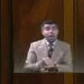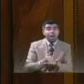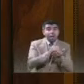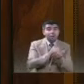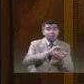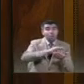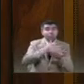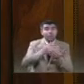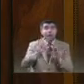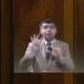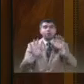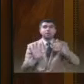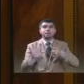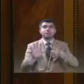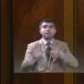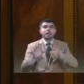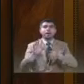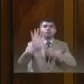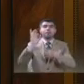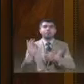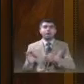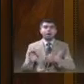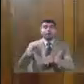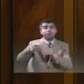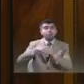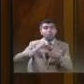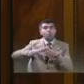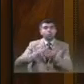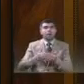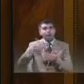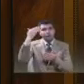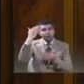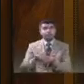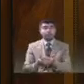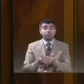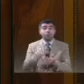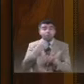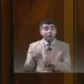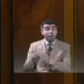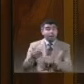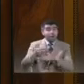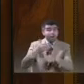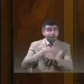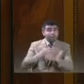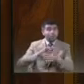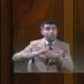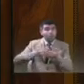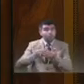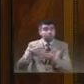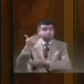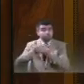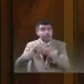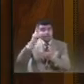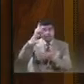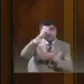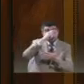64%. كما أن الدين العمومي يبقى متحكما فيه، كما تدل على ذلك مؤشرات المخاطر المتعلقة به والتي تبقى